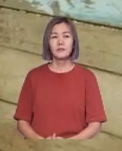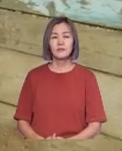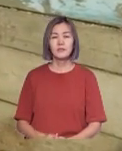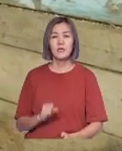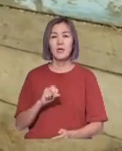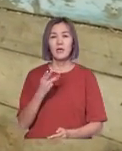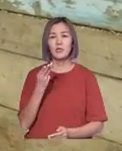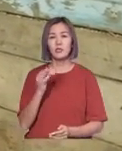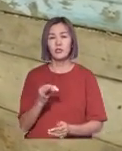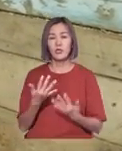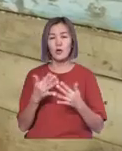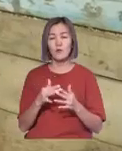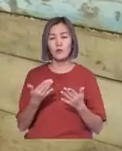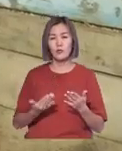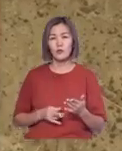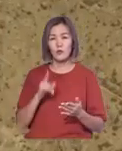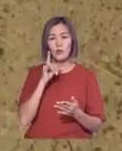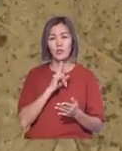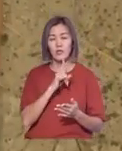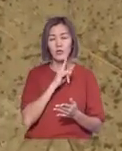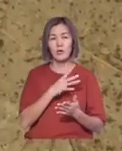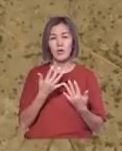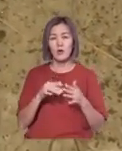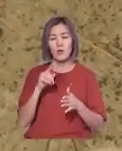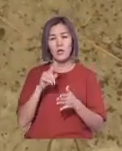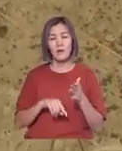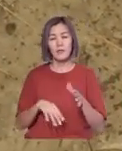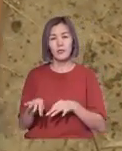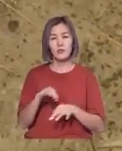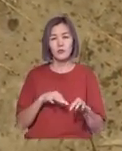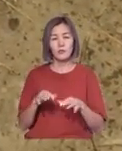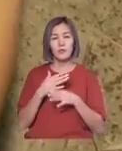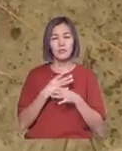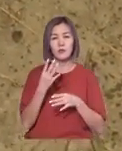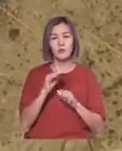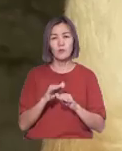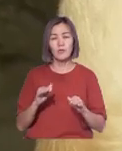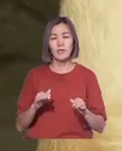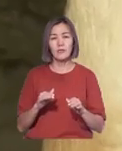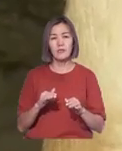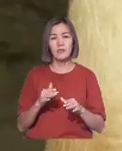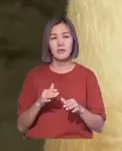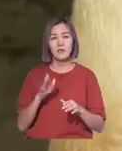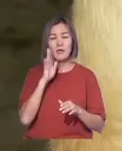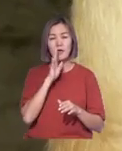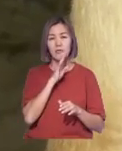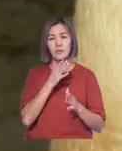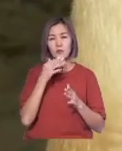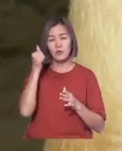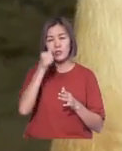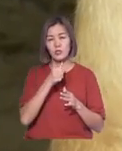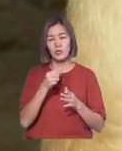Ақши ауылының тұрғыны Мөлдір Торғаева ауыл аманаты жобасының игілігін көрген жан. Төрт баланың анасы жобаға өткен жылы құжат